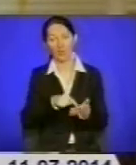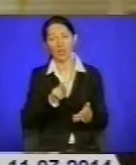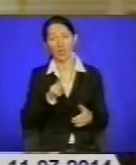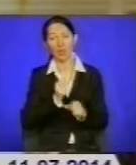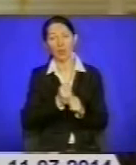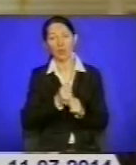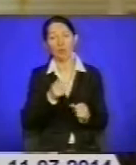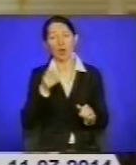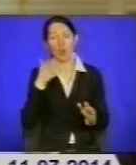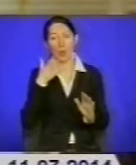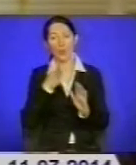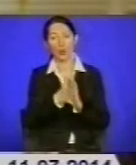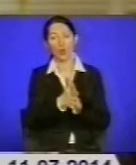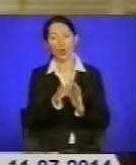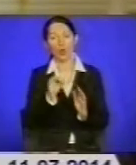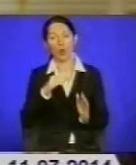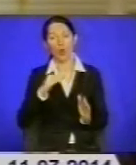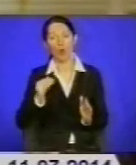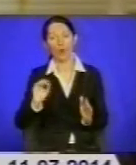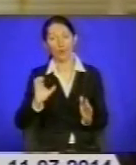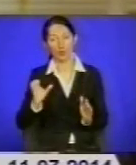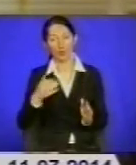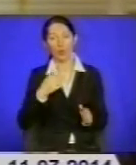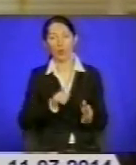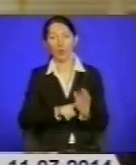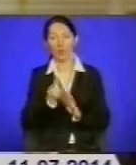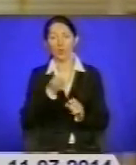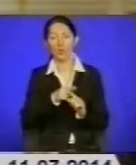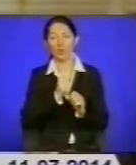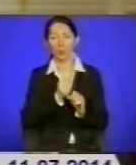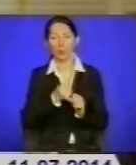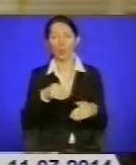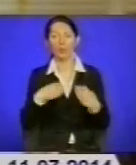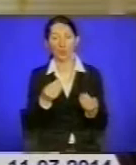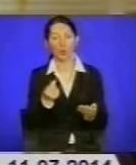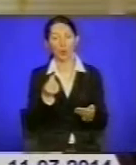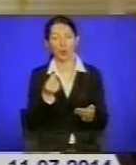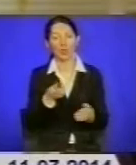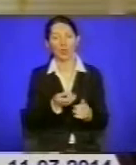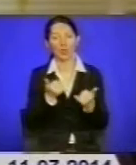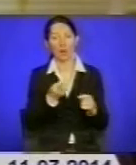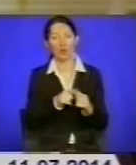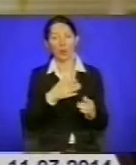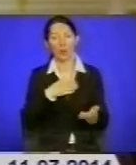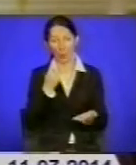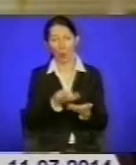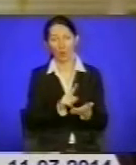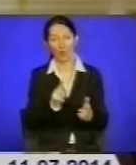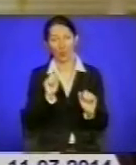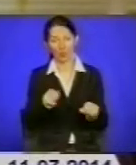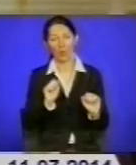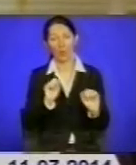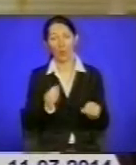офіс. Ми почнемо це робити і виділимо гроші для цього. Ми покажемо, що влада може бути іншою.